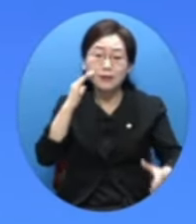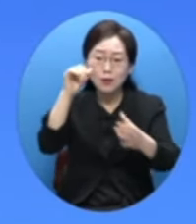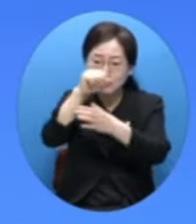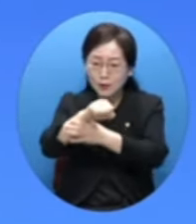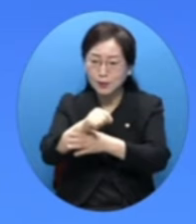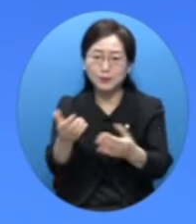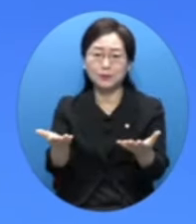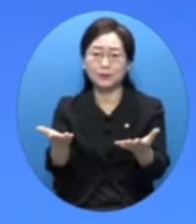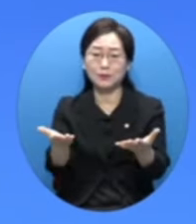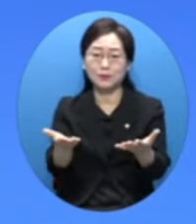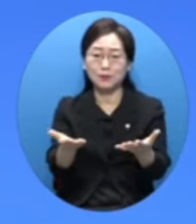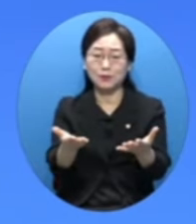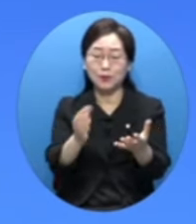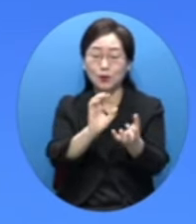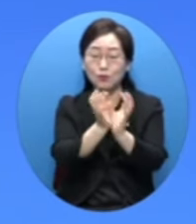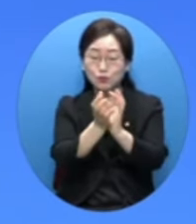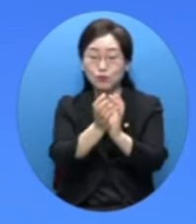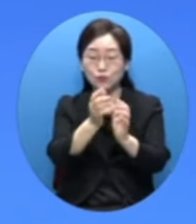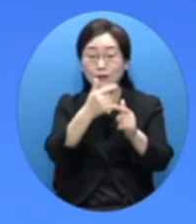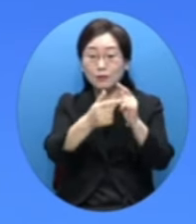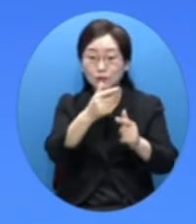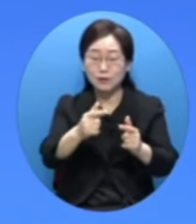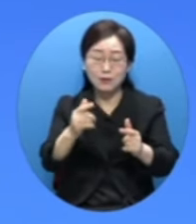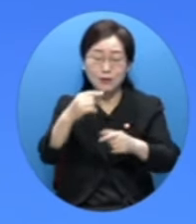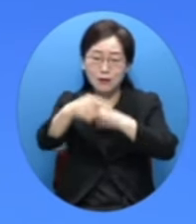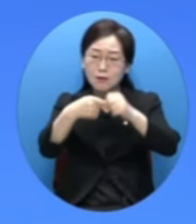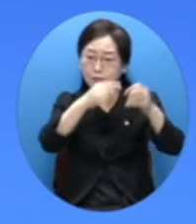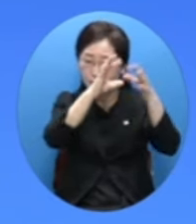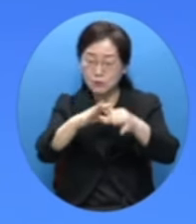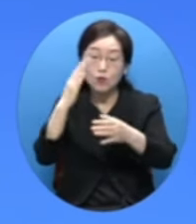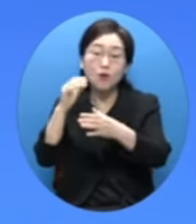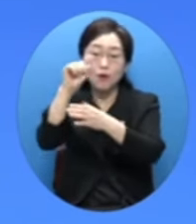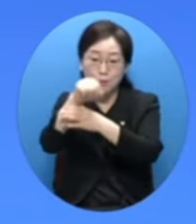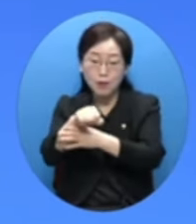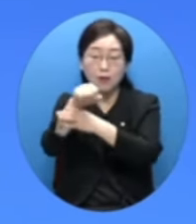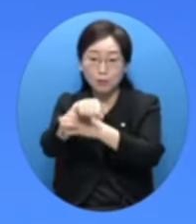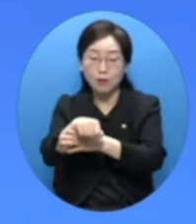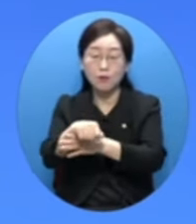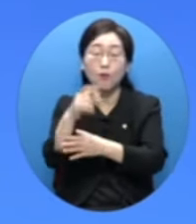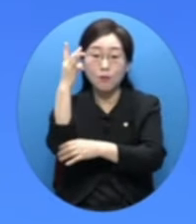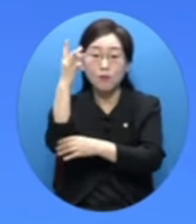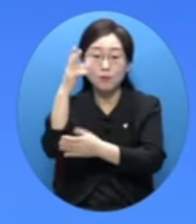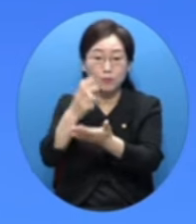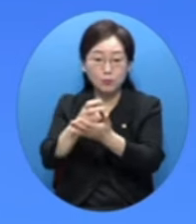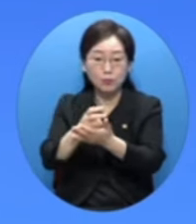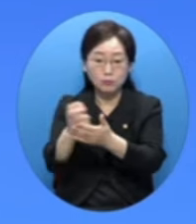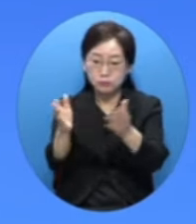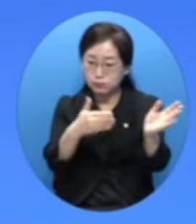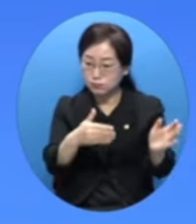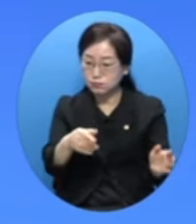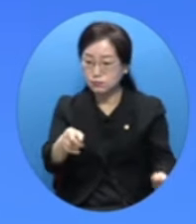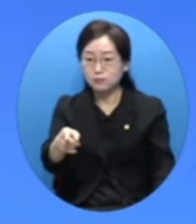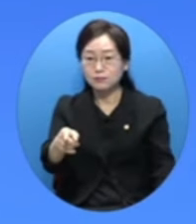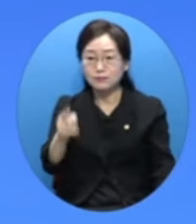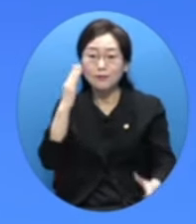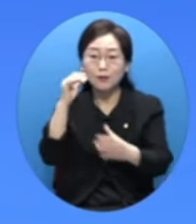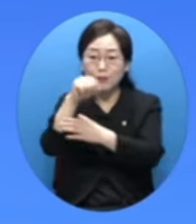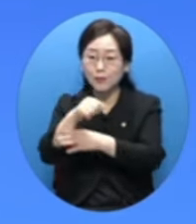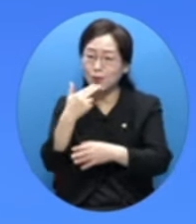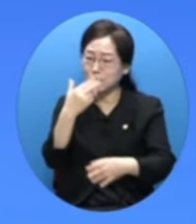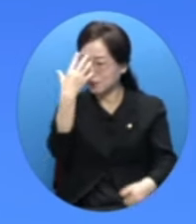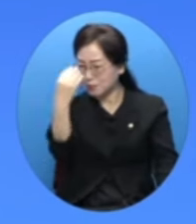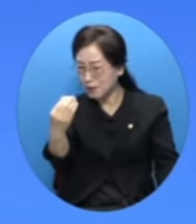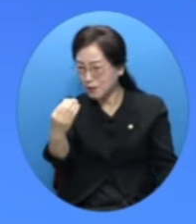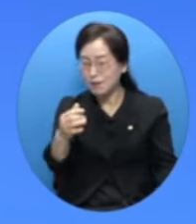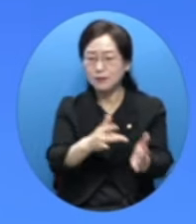없었습니다. 무화과는 1년 내내 열매가 있는 나무인데 그때 열매가 없는 무화과를